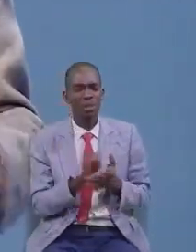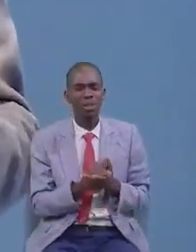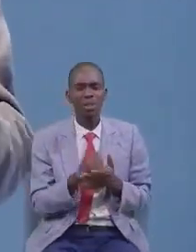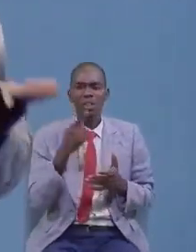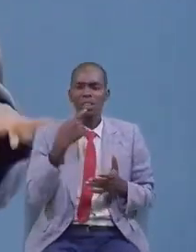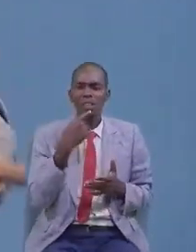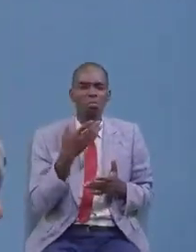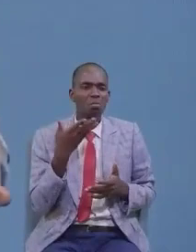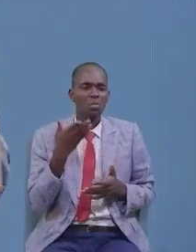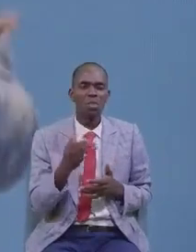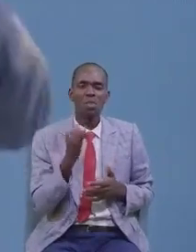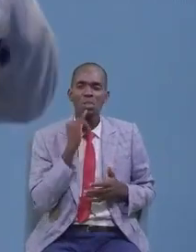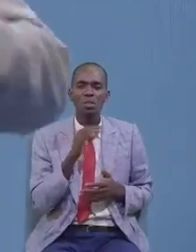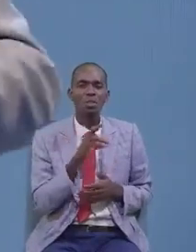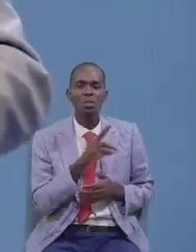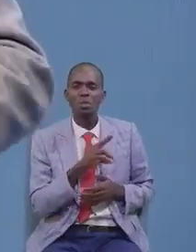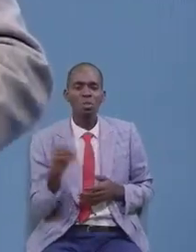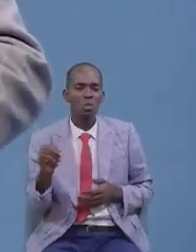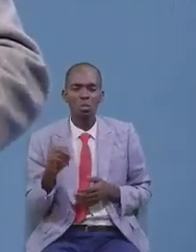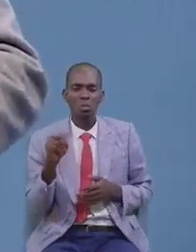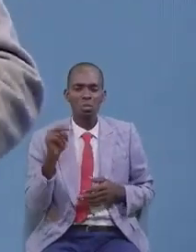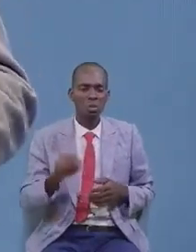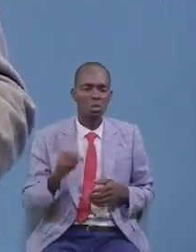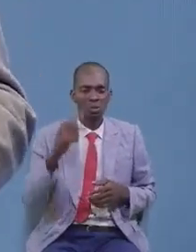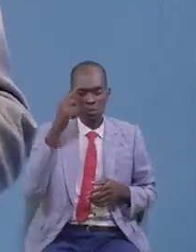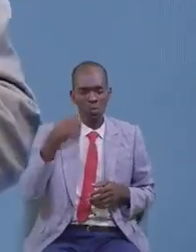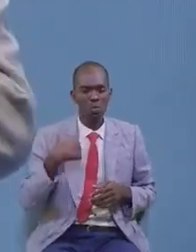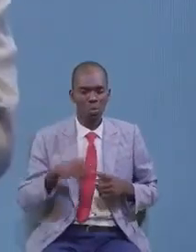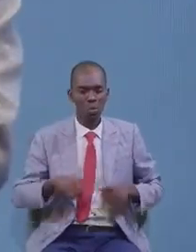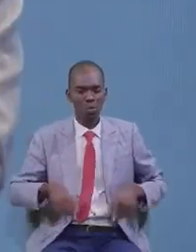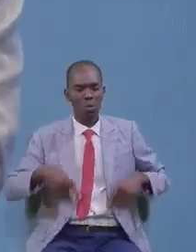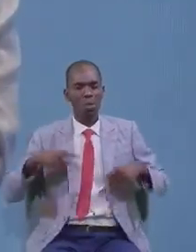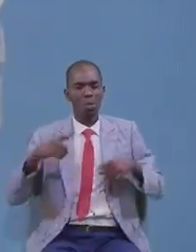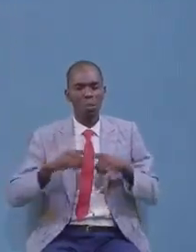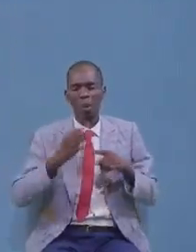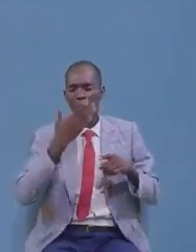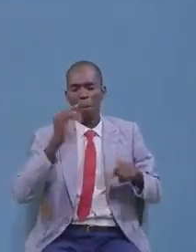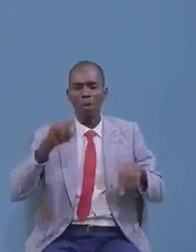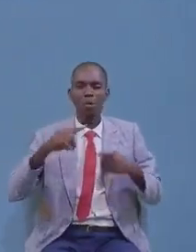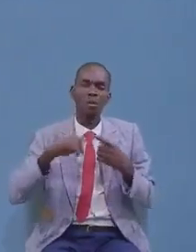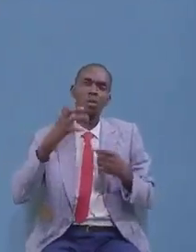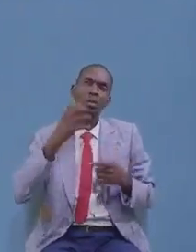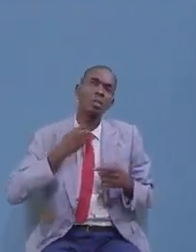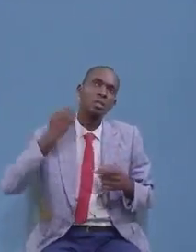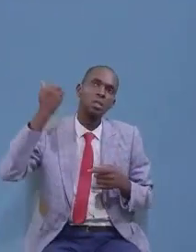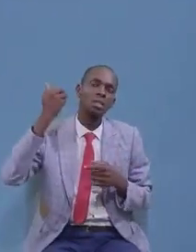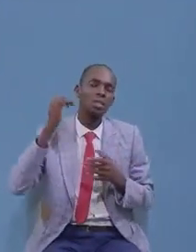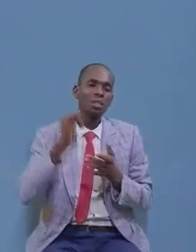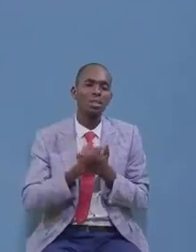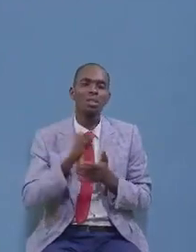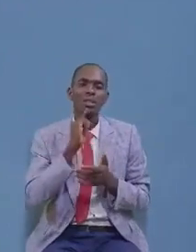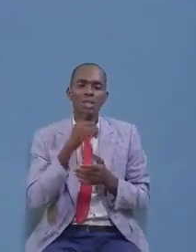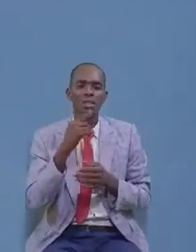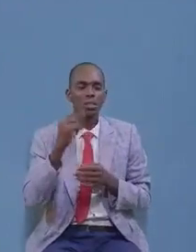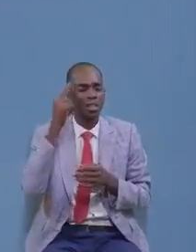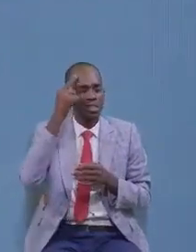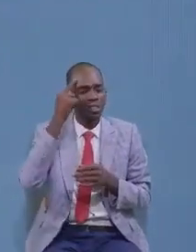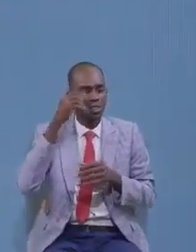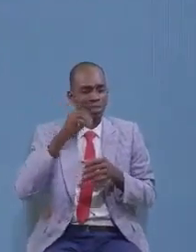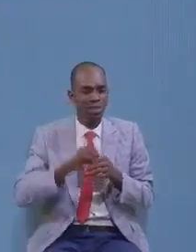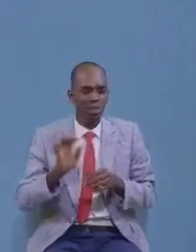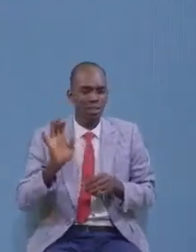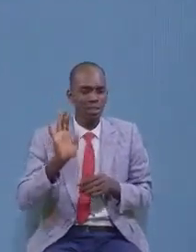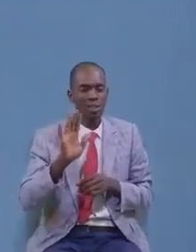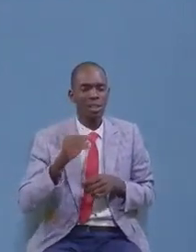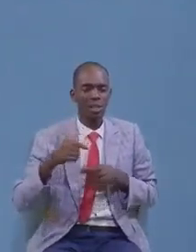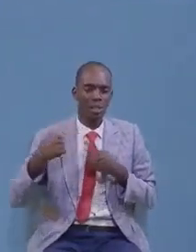use living and he commits suicide is the thought in their heart. ఒక వ్యక్తి ఇక నేను జీవించలేను ఆత్మహత్య చేసుకుని చచ్చిపోదాము